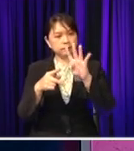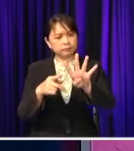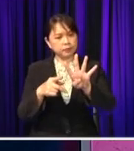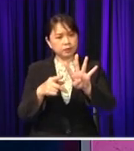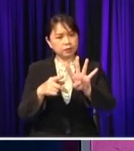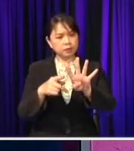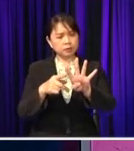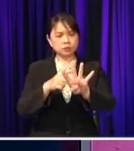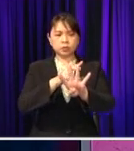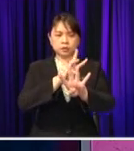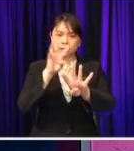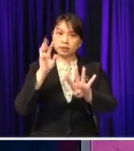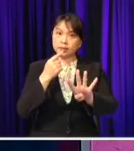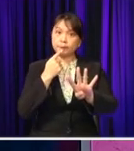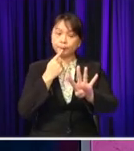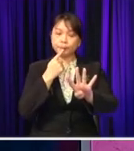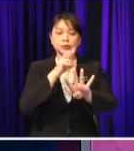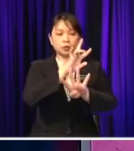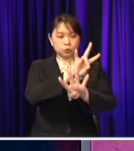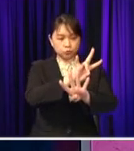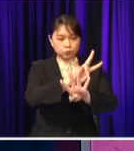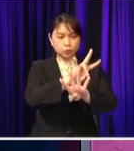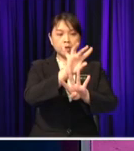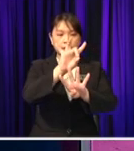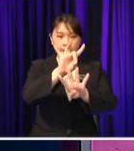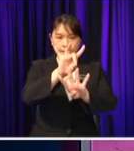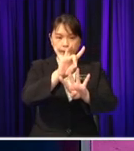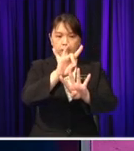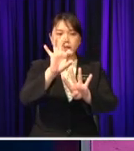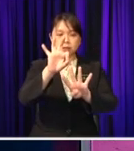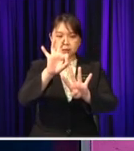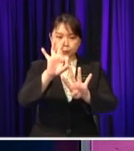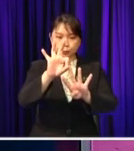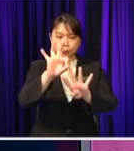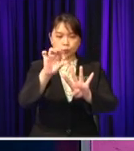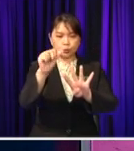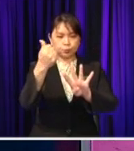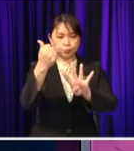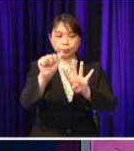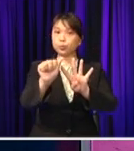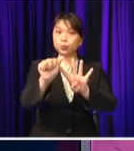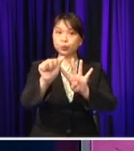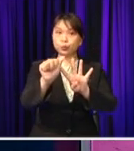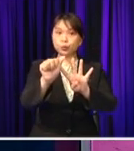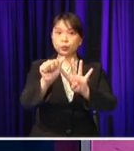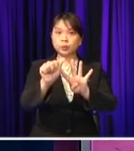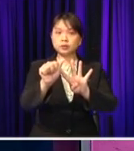7 8 9 10 selesai